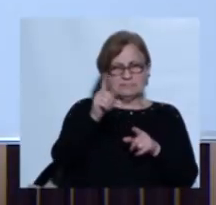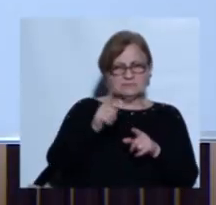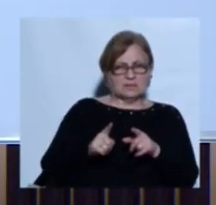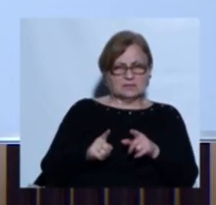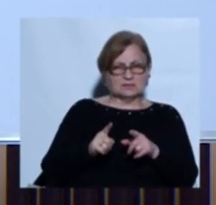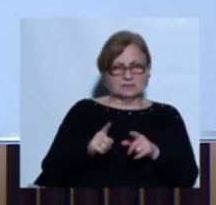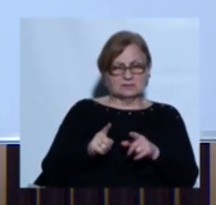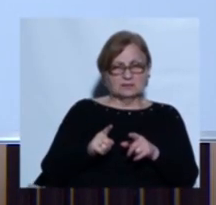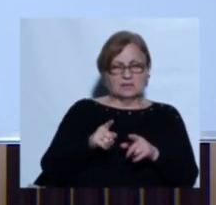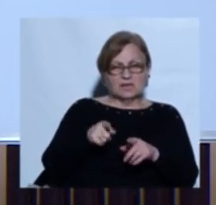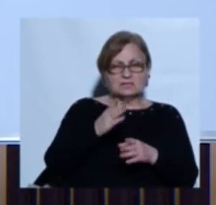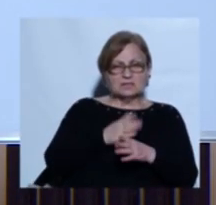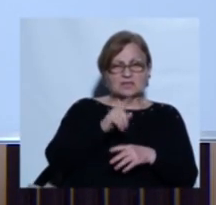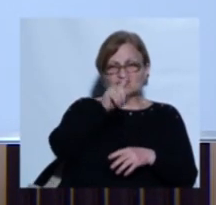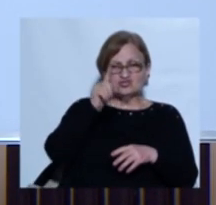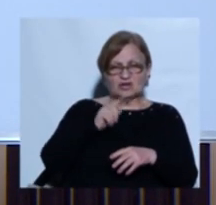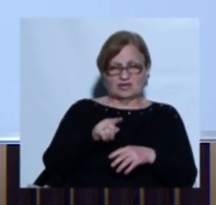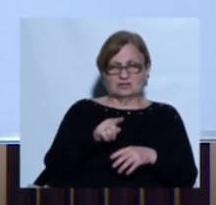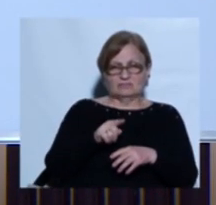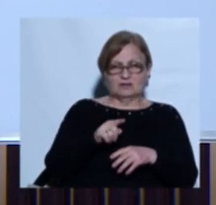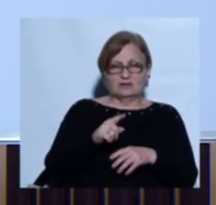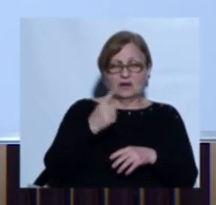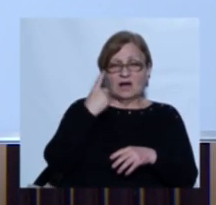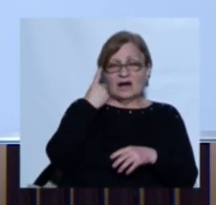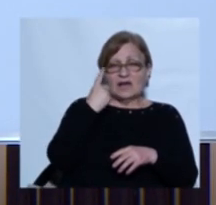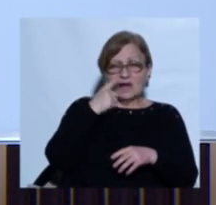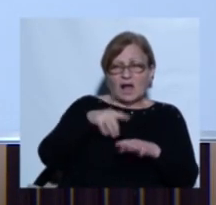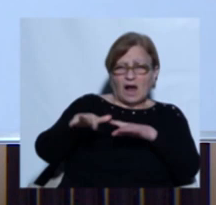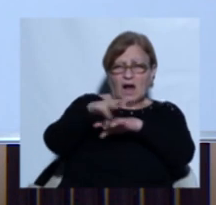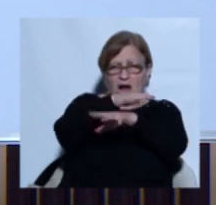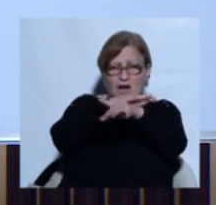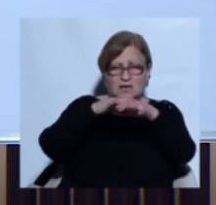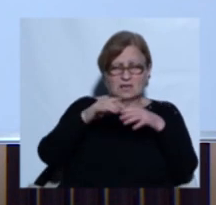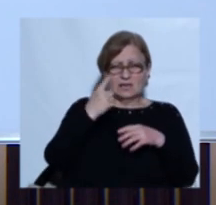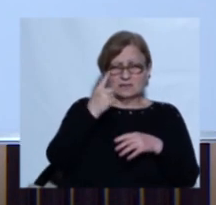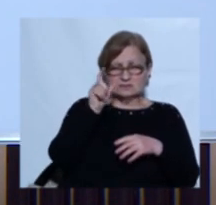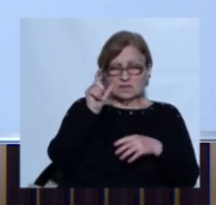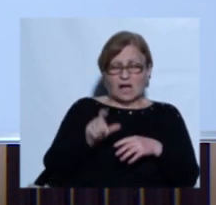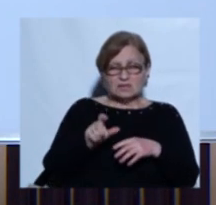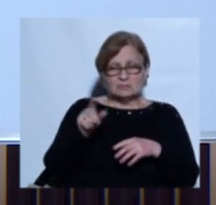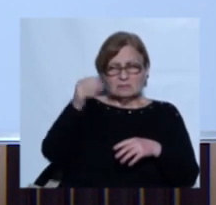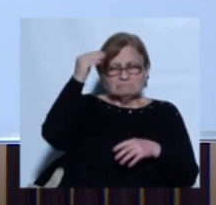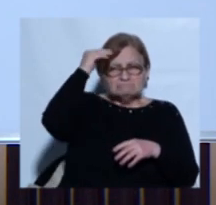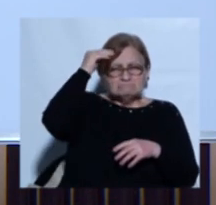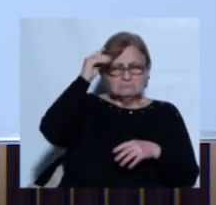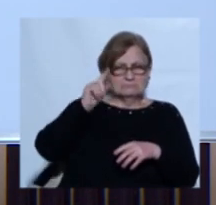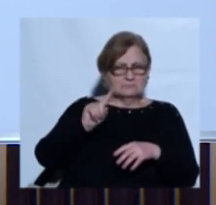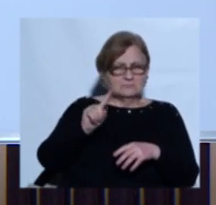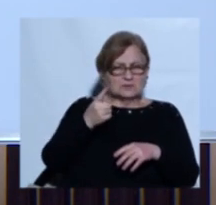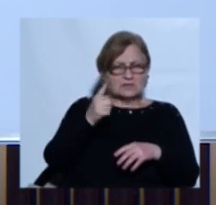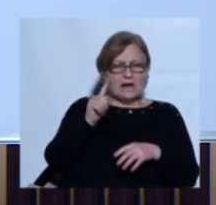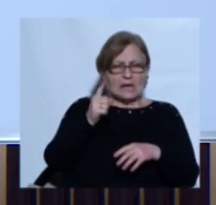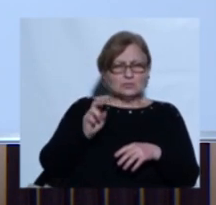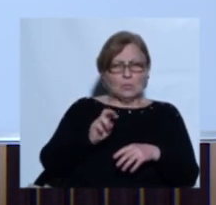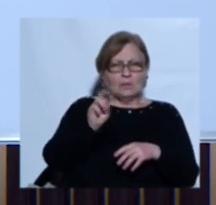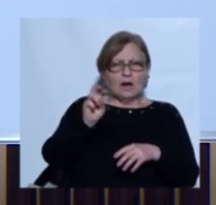ბზარი არის შეკითხვა. ანუ ერთადერთ ადამიანს ამხელა ჯოგში ებადება კითხვა, რატომ ადის